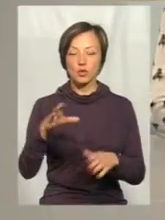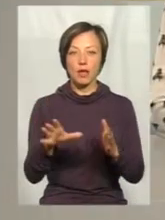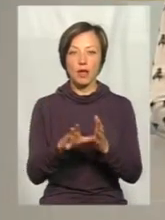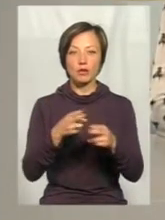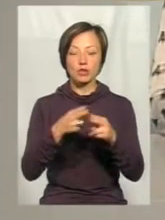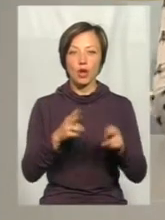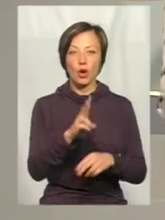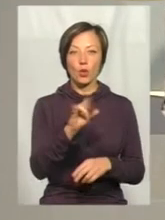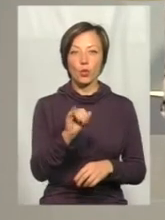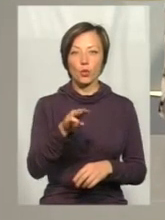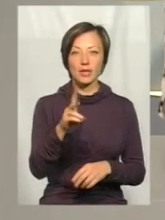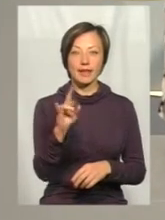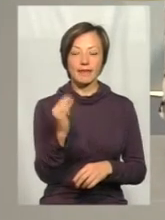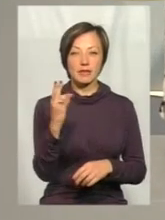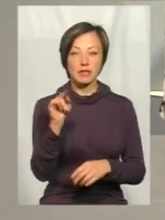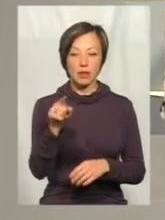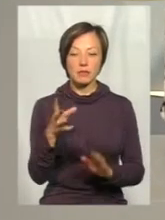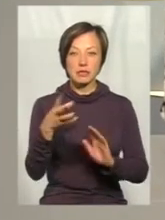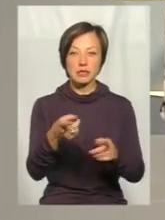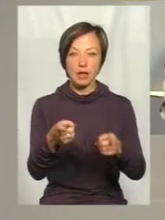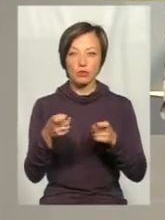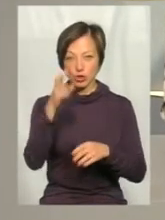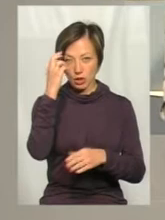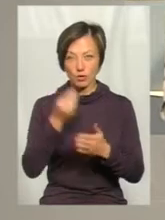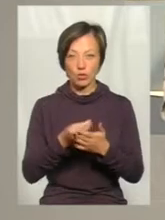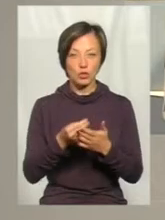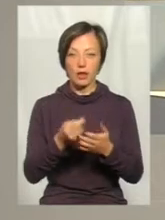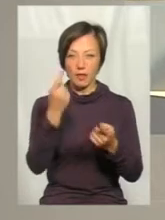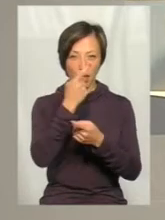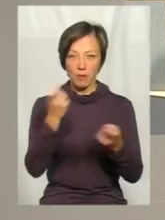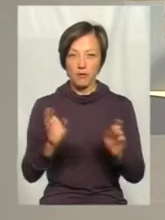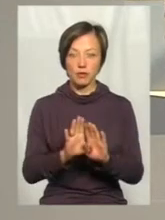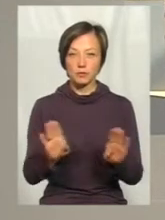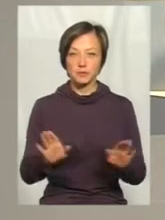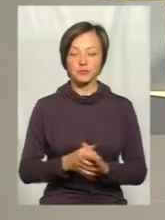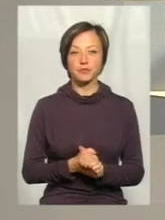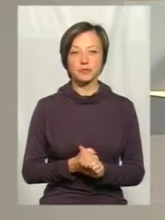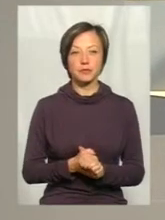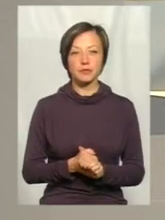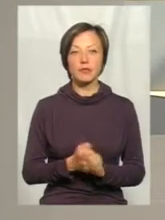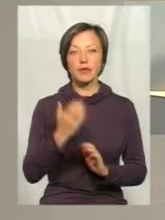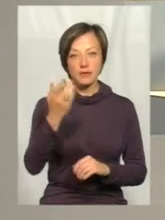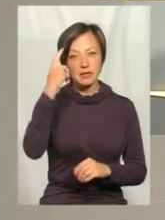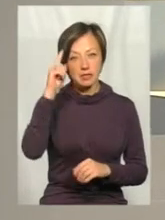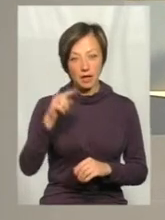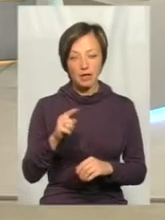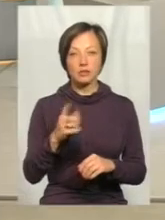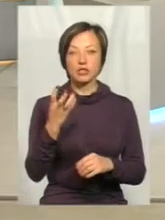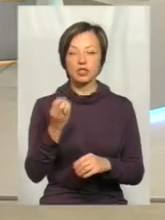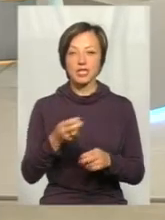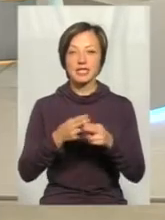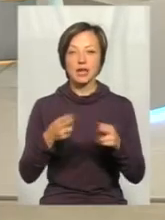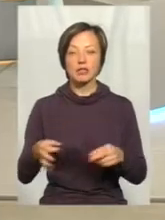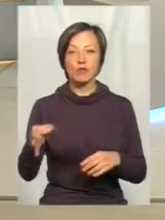електростанцію Кутківці. І там про залучення державних коштів не повідомляється. Степане, чи вам відомі ще станції в